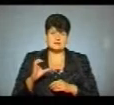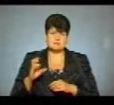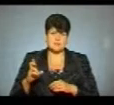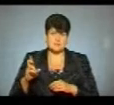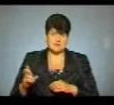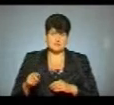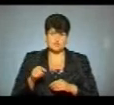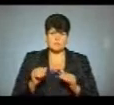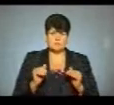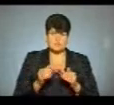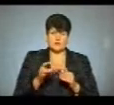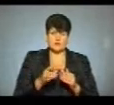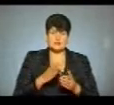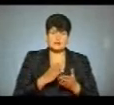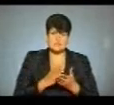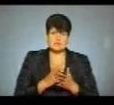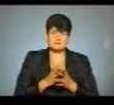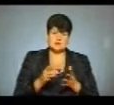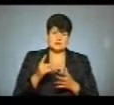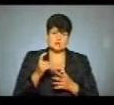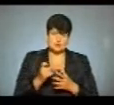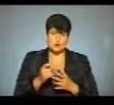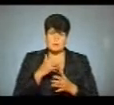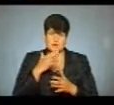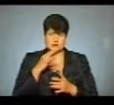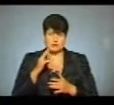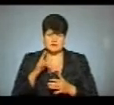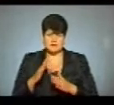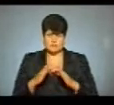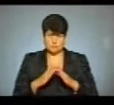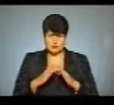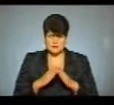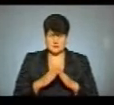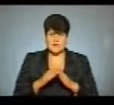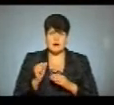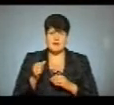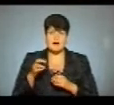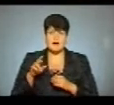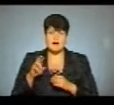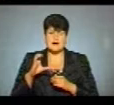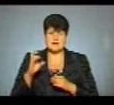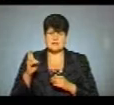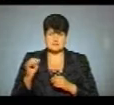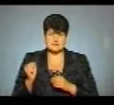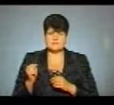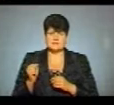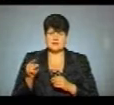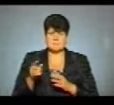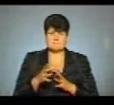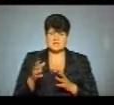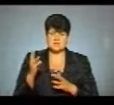даному мікрорайоні є більше 100 багатоквартирних будинків. Ну, якщо ми можемо тільки Алясу, якщо взяти сонячний масив, то там більше